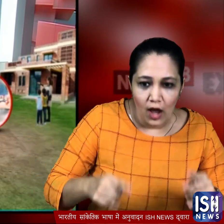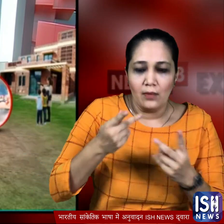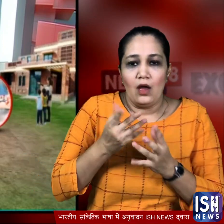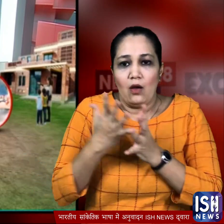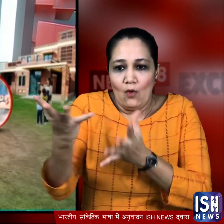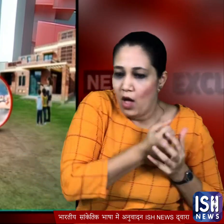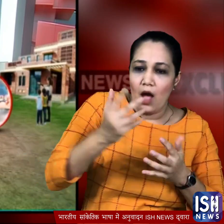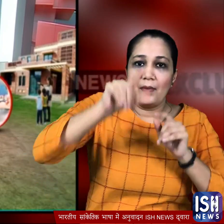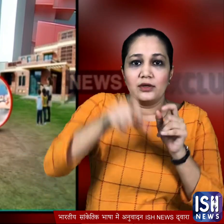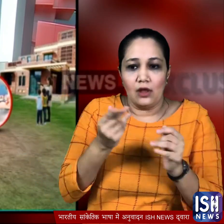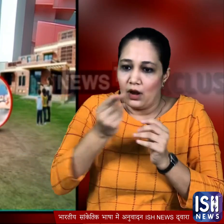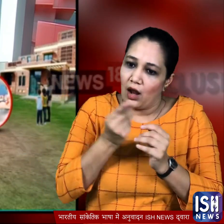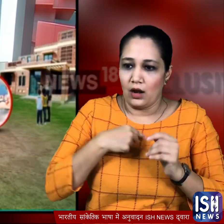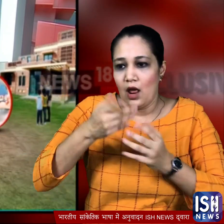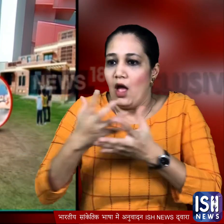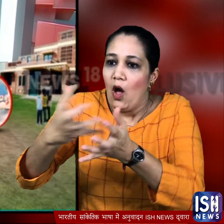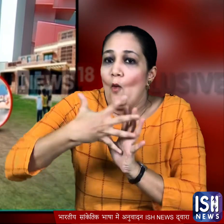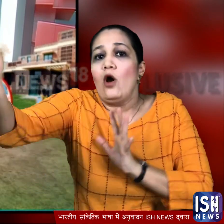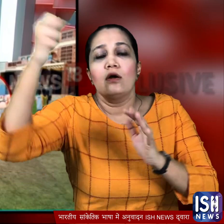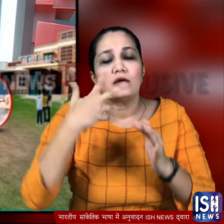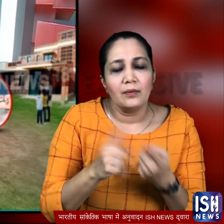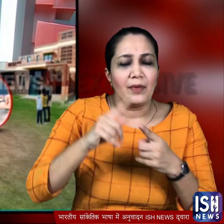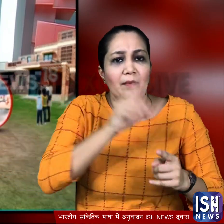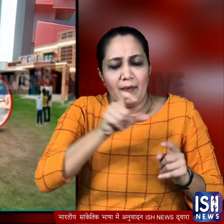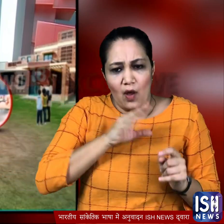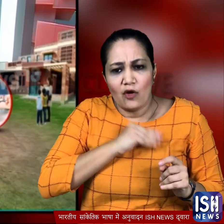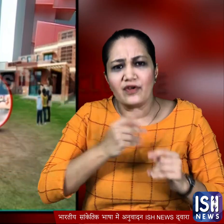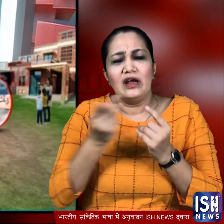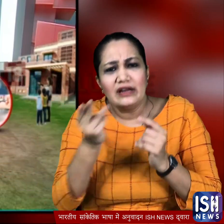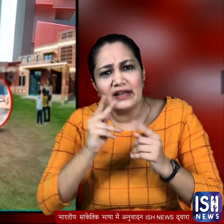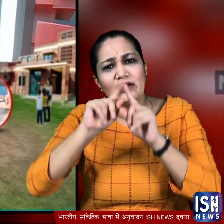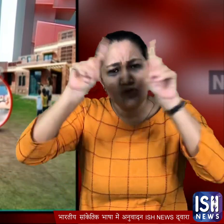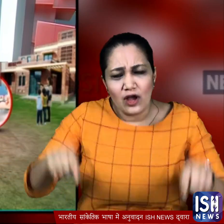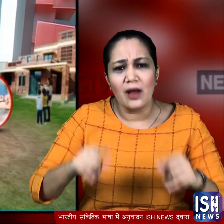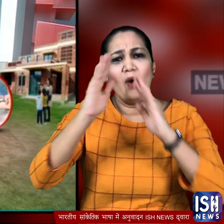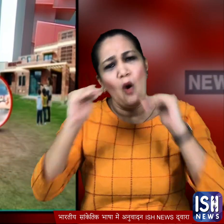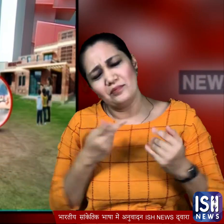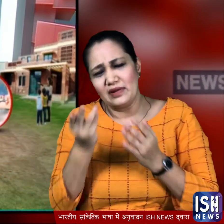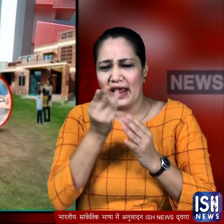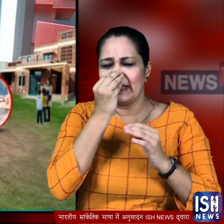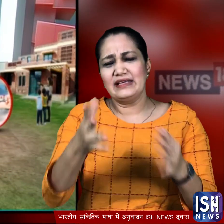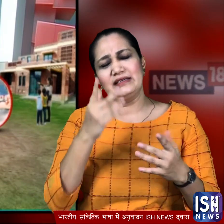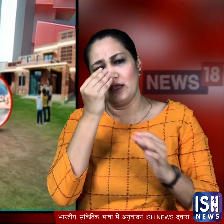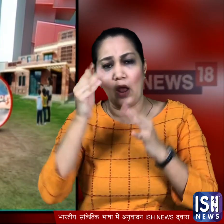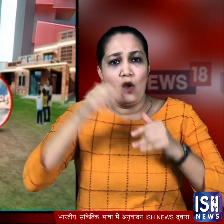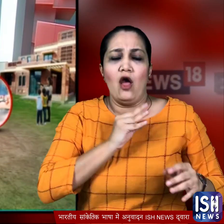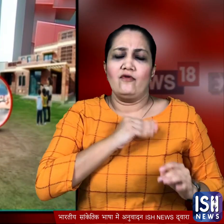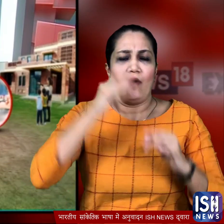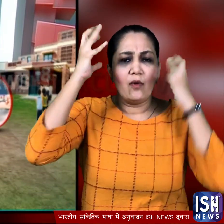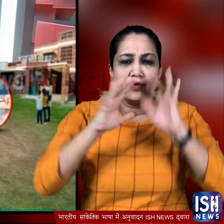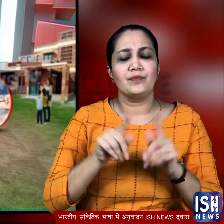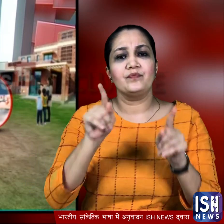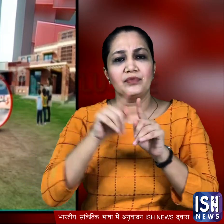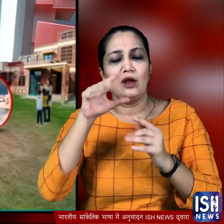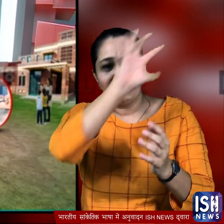की कोशिश की। इस एक्ट के लागू होने के बाद लोग बिना किसी डर के अपने मकान या दुकान किराए पर दे पाएंगे। एक्ट के मुताबिक राज्यों में रेंट